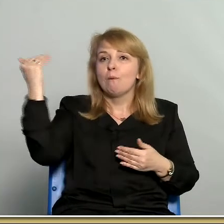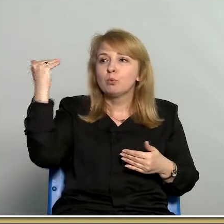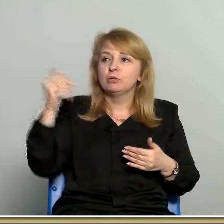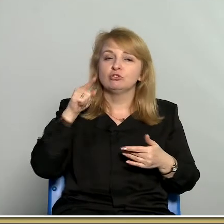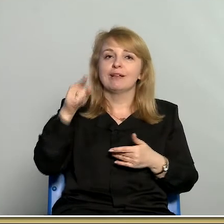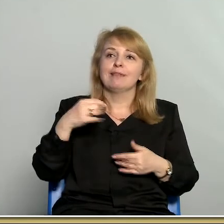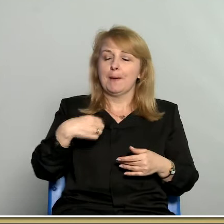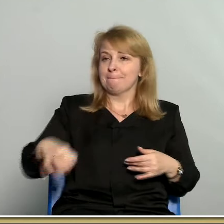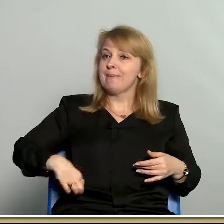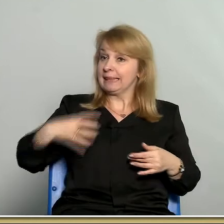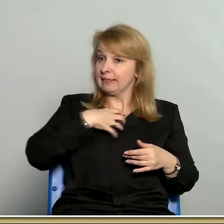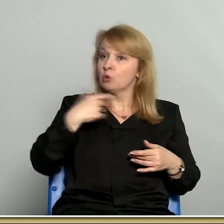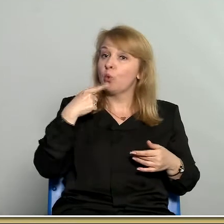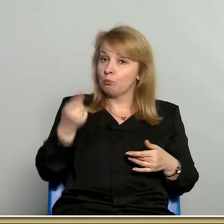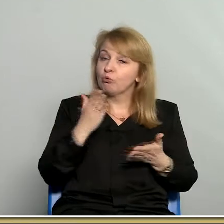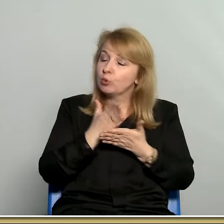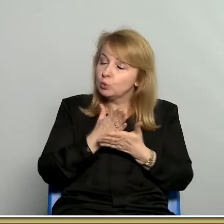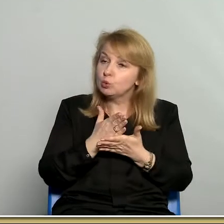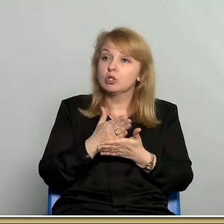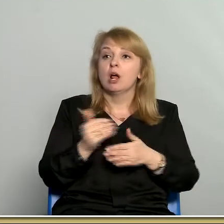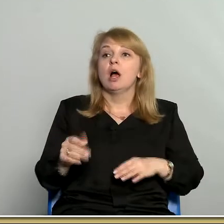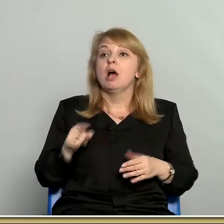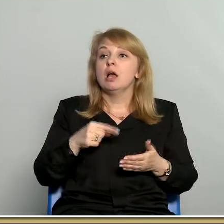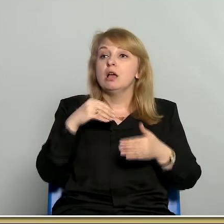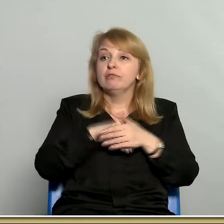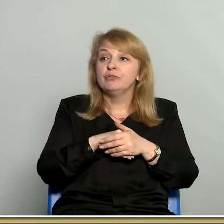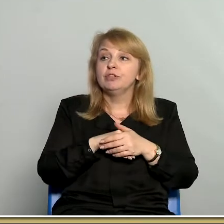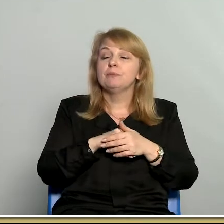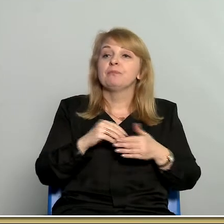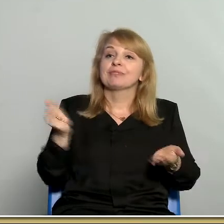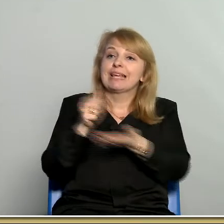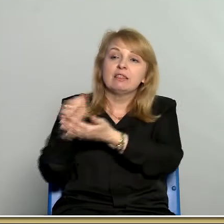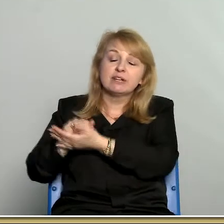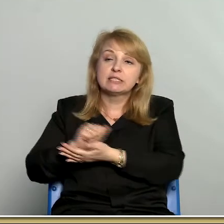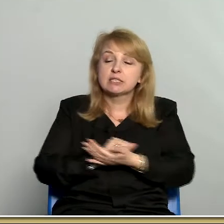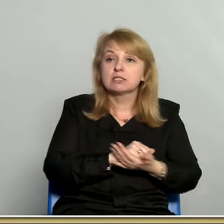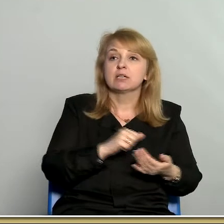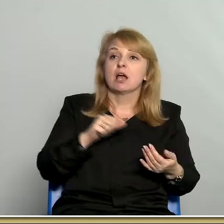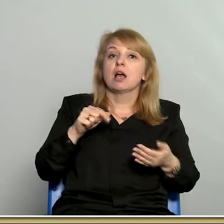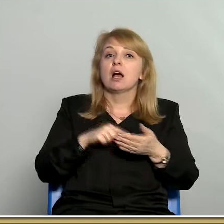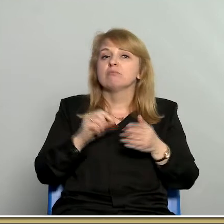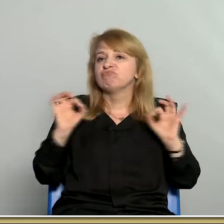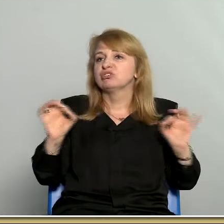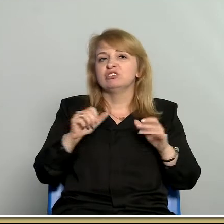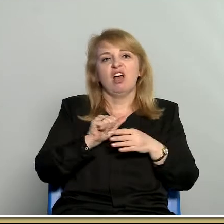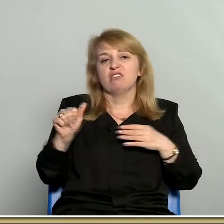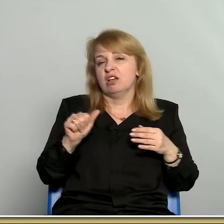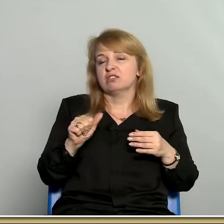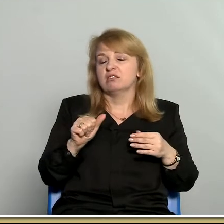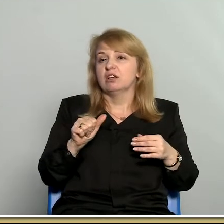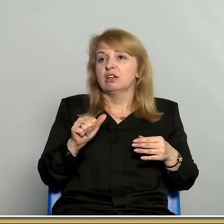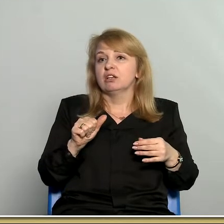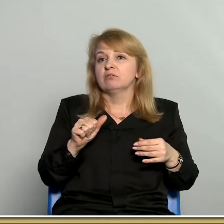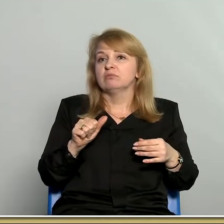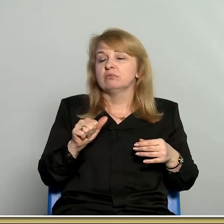o czym pani dyrektor wspomniała, pokazując mapę pomocy inwestycyjnej, jest dzisiaj na takim etapie,